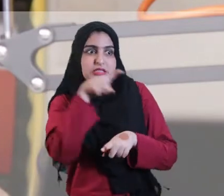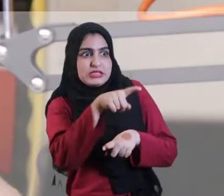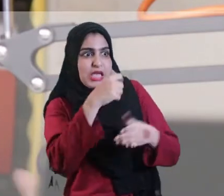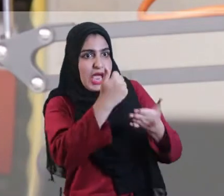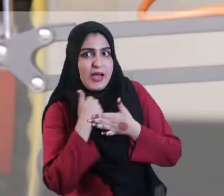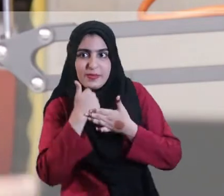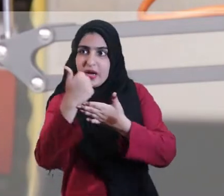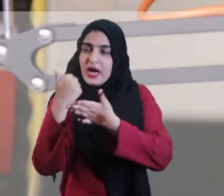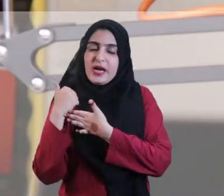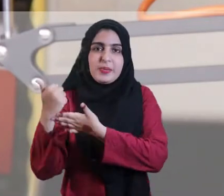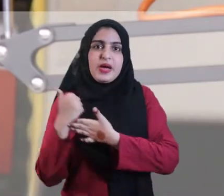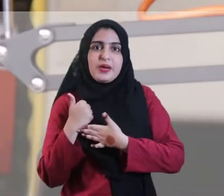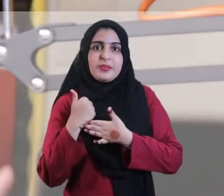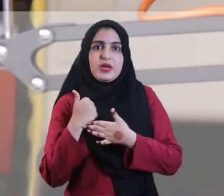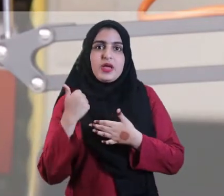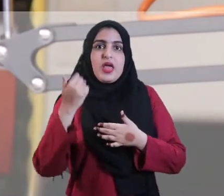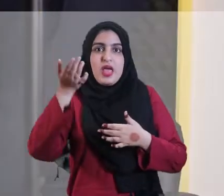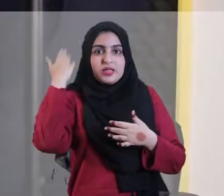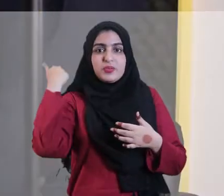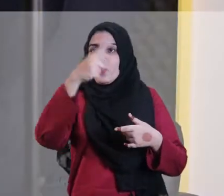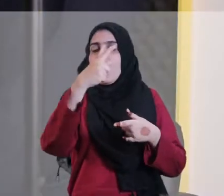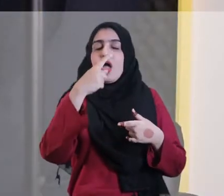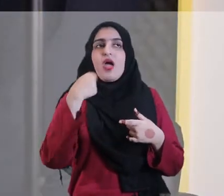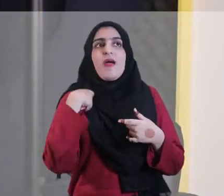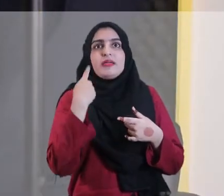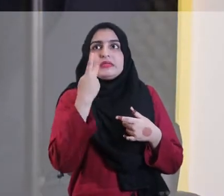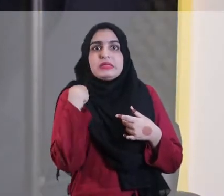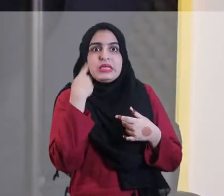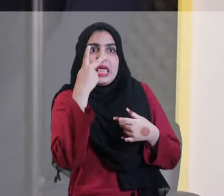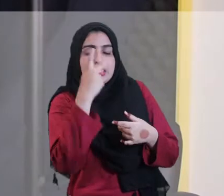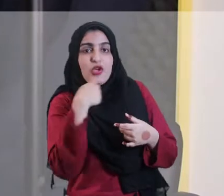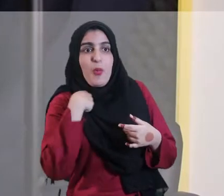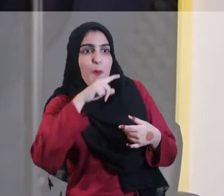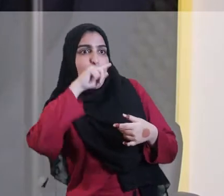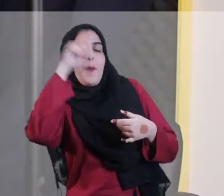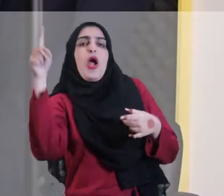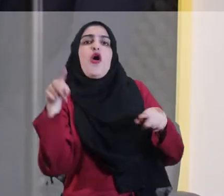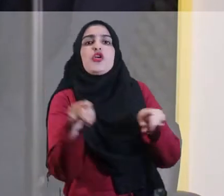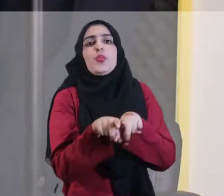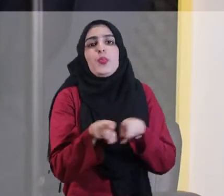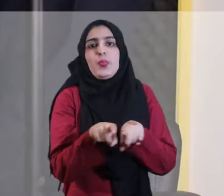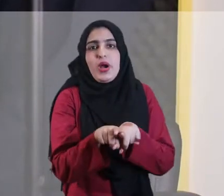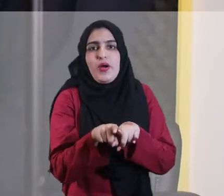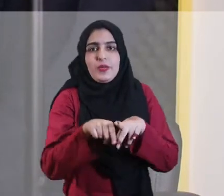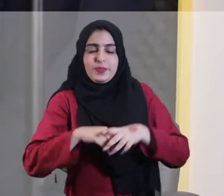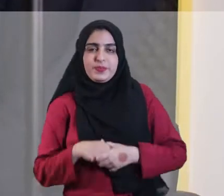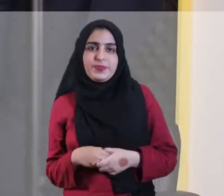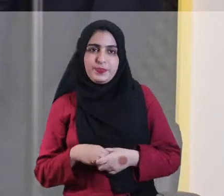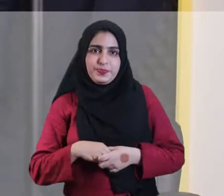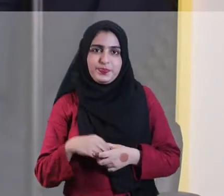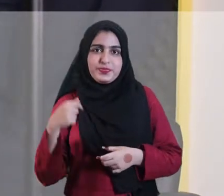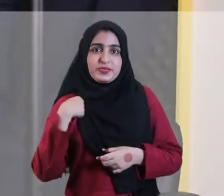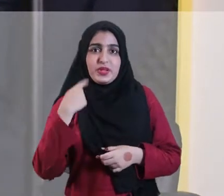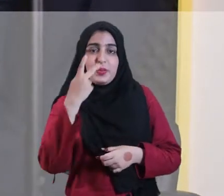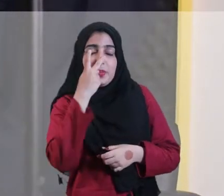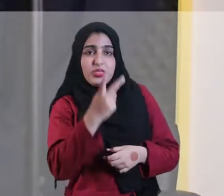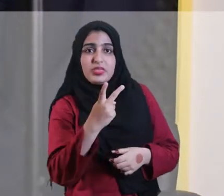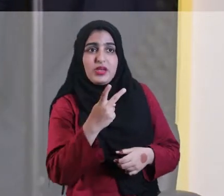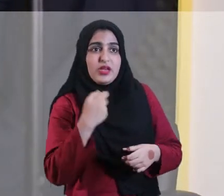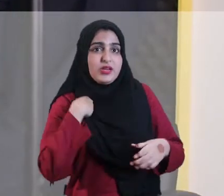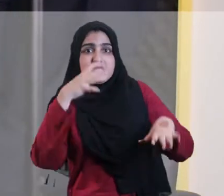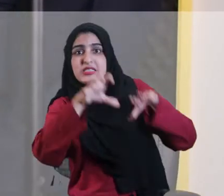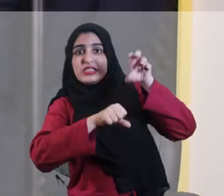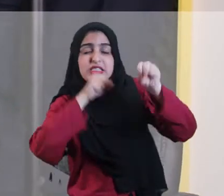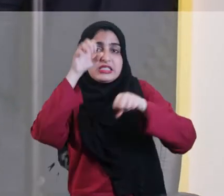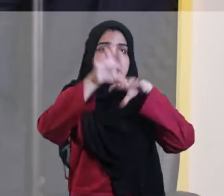मुझे फैसिलिटी सा यह सब आए हो यह नोट लेट मी डाउन व्वैप स्वरूप पैर लाइन से लेकर मेन कि बिल्कुल नहीं ऊपर नहीं